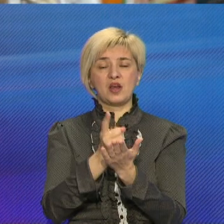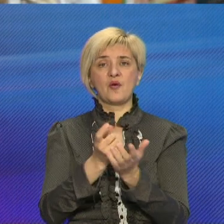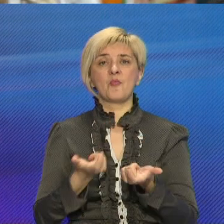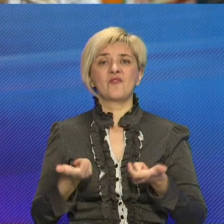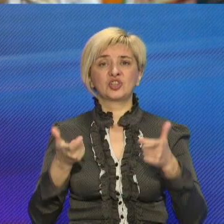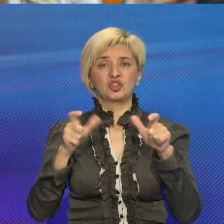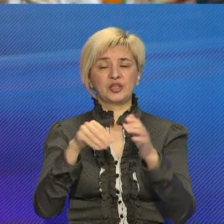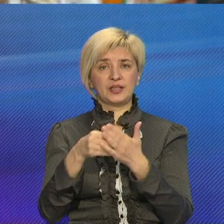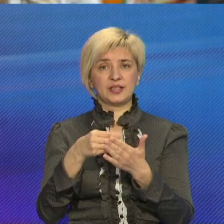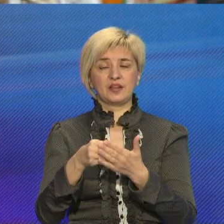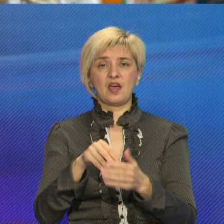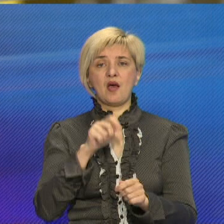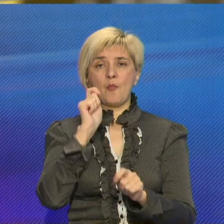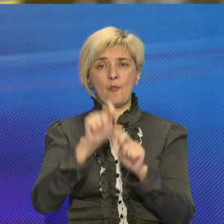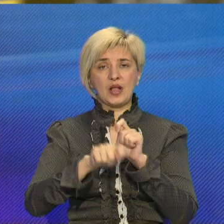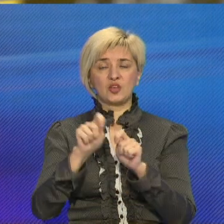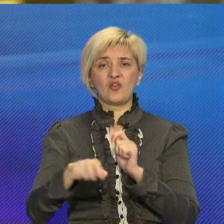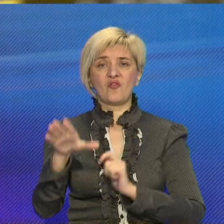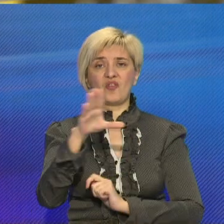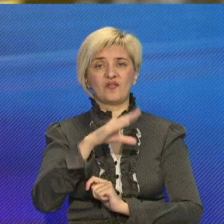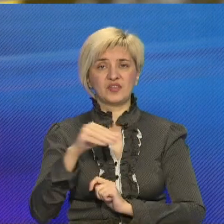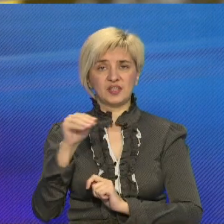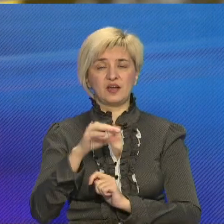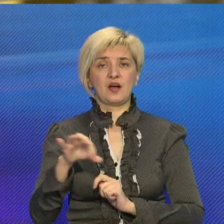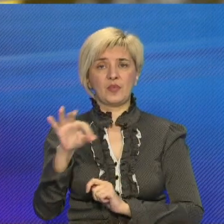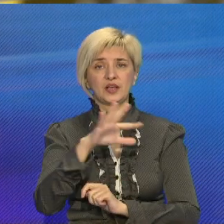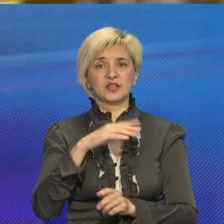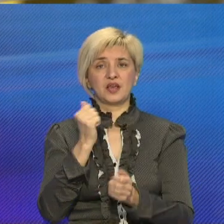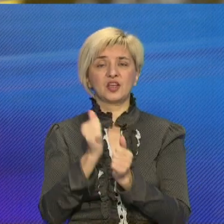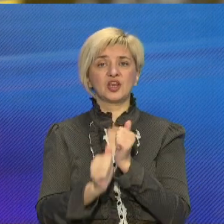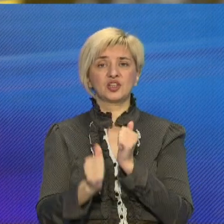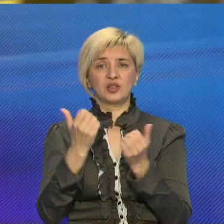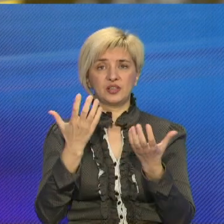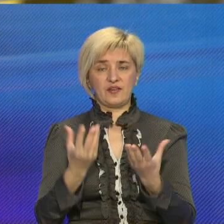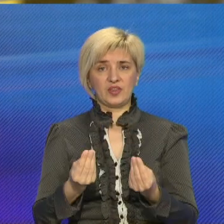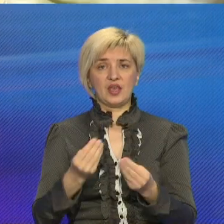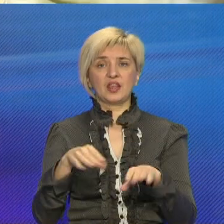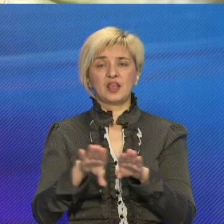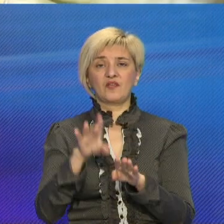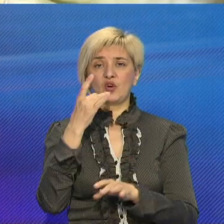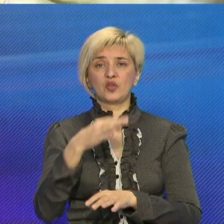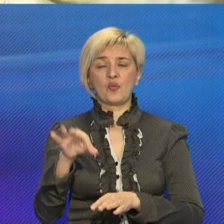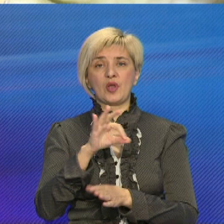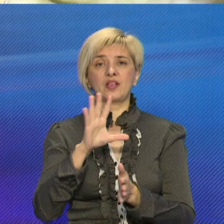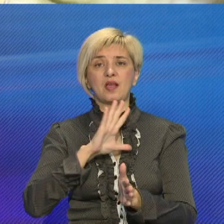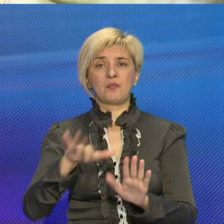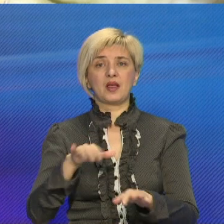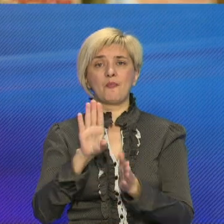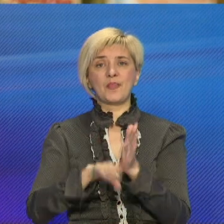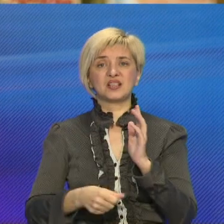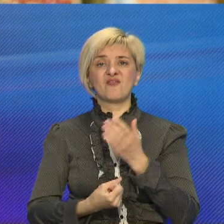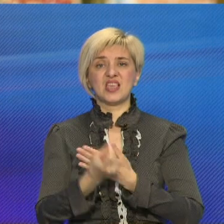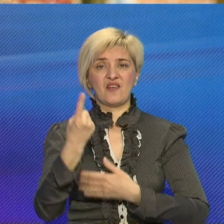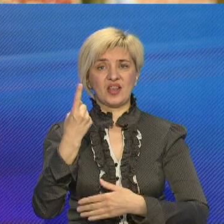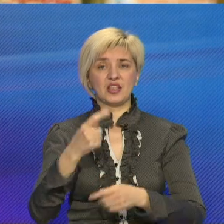Моніторинг гандлёвых аб'ектаў ва ўсіх рэгіёнах краіны праводзіцца штодзень. Так, у Гродзенскай вобласці не абышлося без выяўлення парушэнняў.